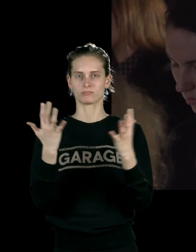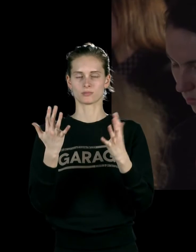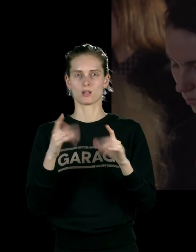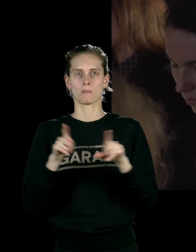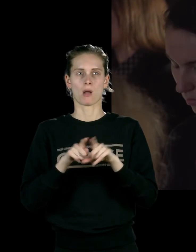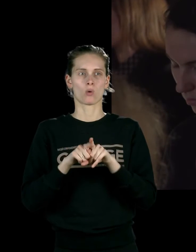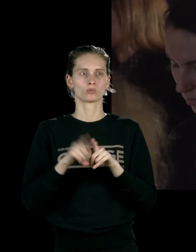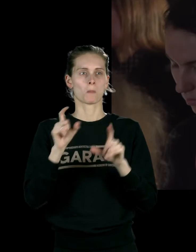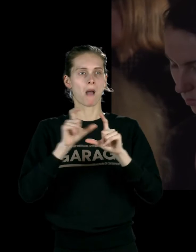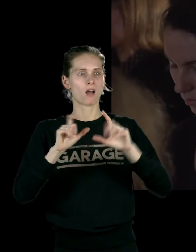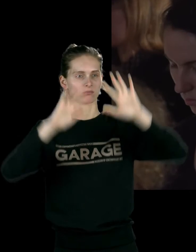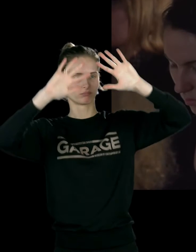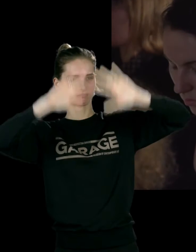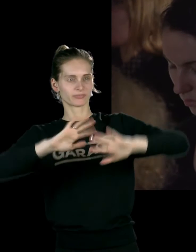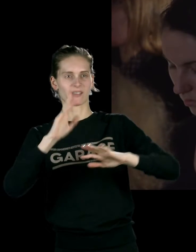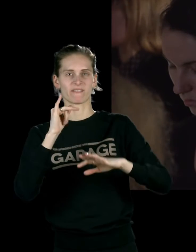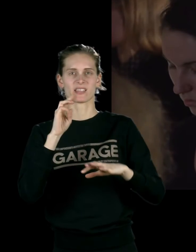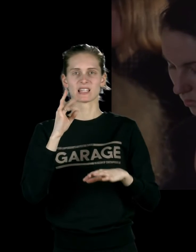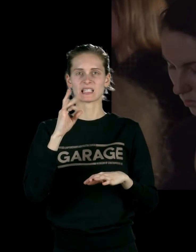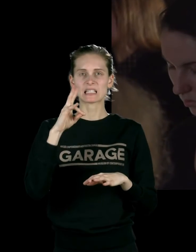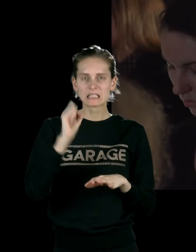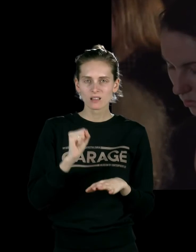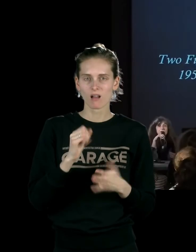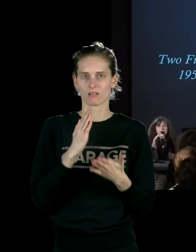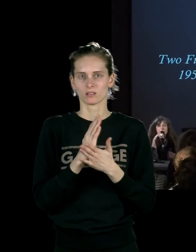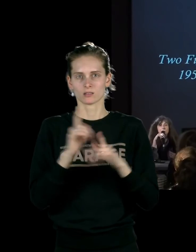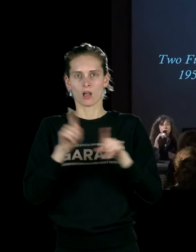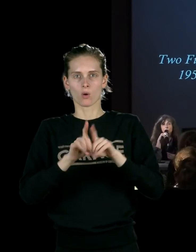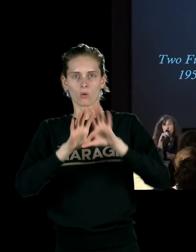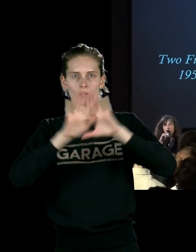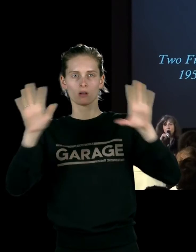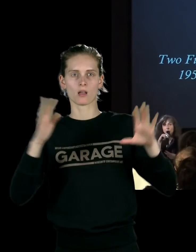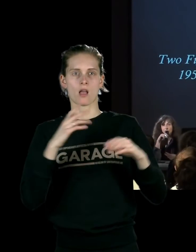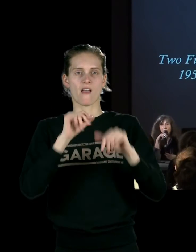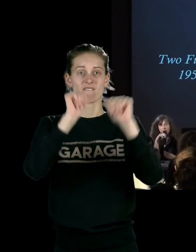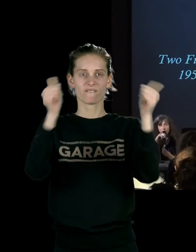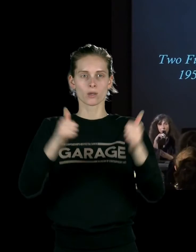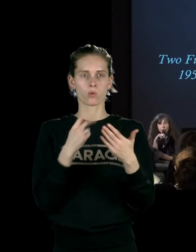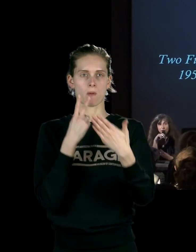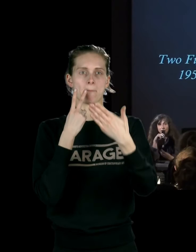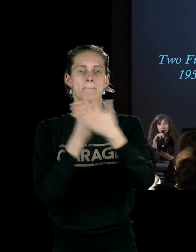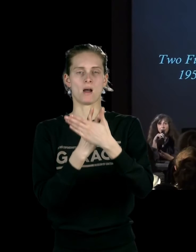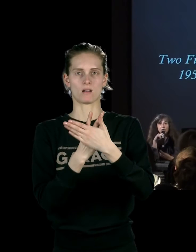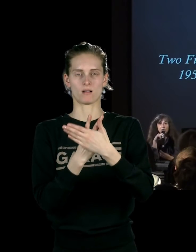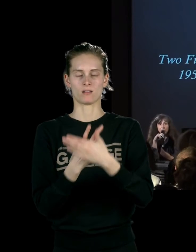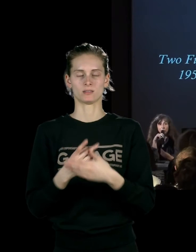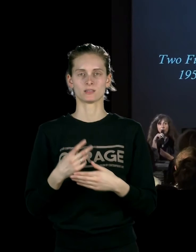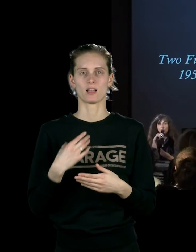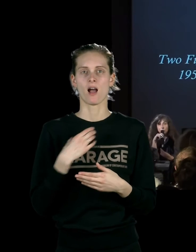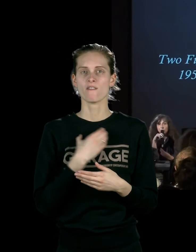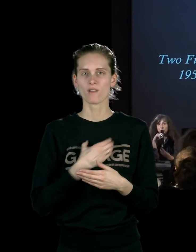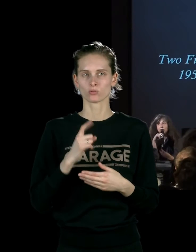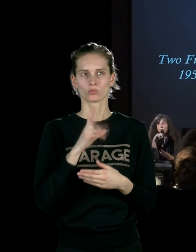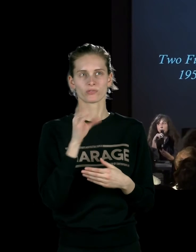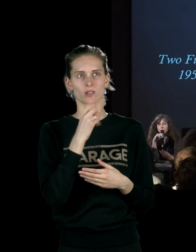витрины и так далее, фигуры, в которых фигуры обязательно выставлены на показ. Собственно говоря, это пространство самой картины, в которой